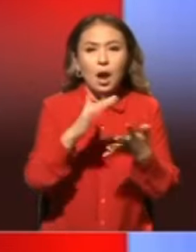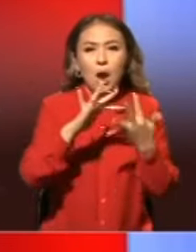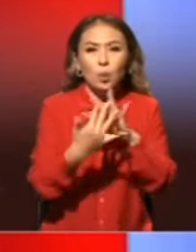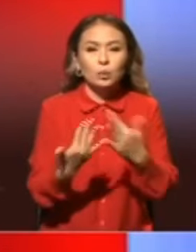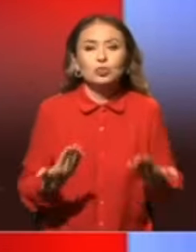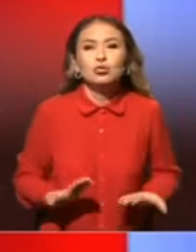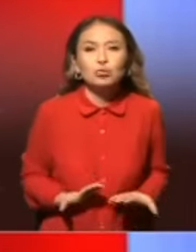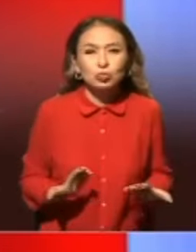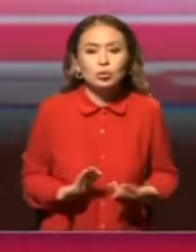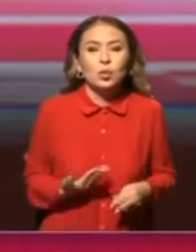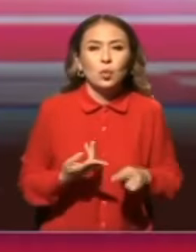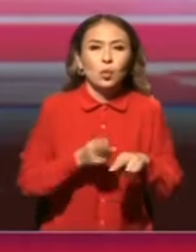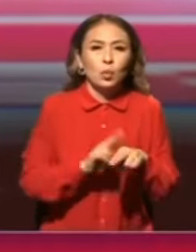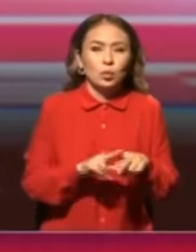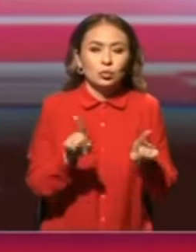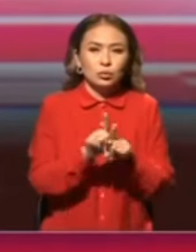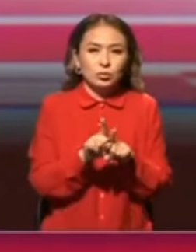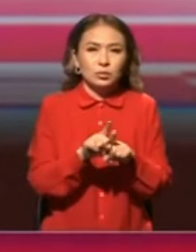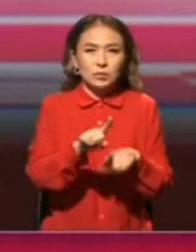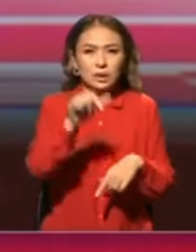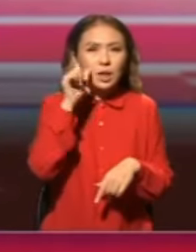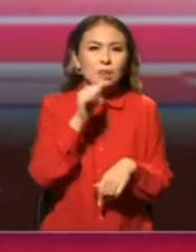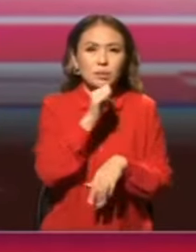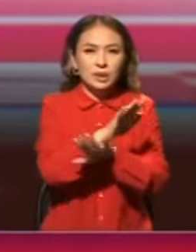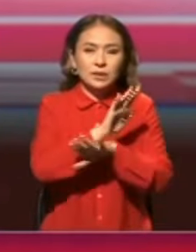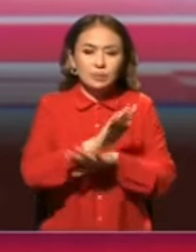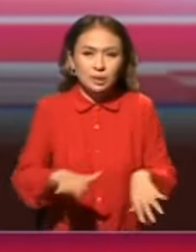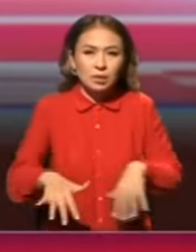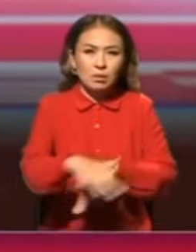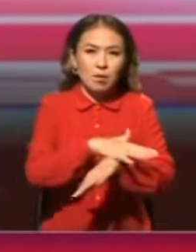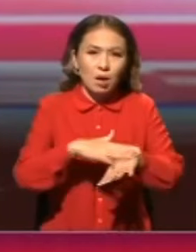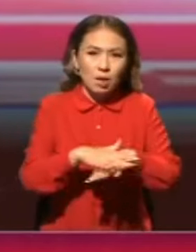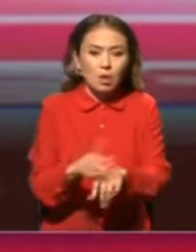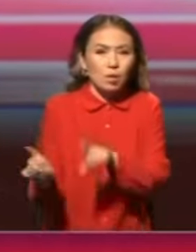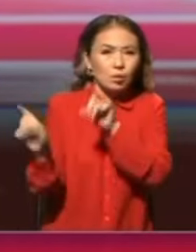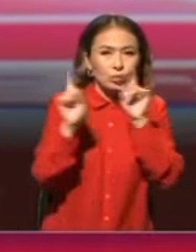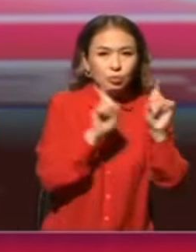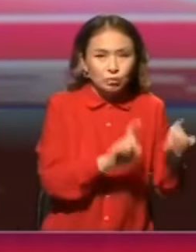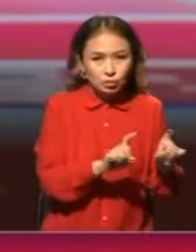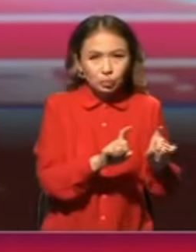тұрғындары ол өтірік емес, ол бір құпия емес, қалаға көшуге